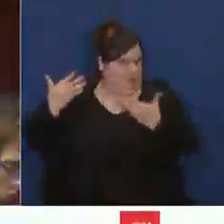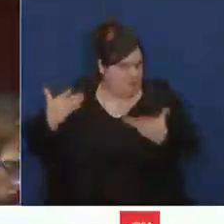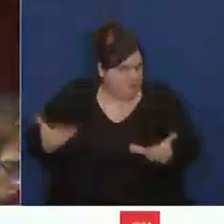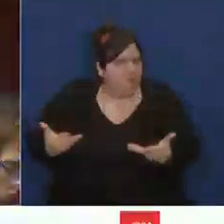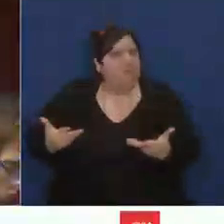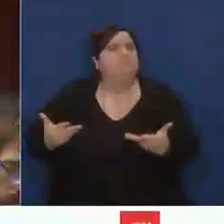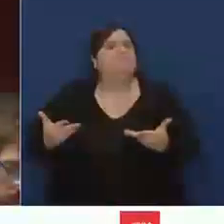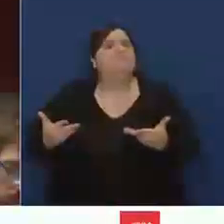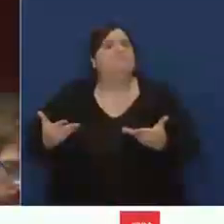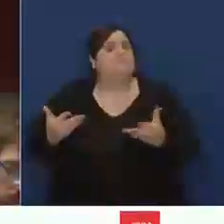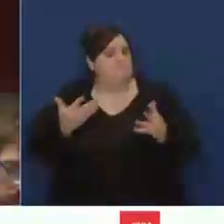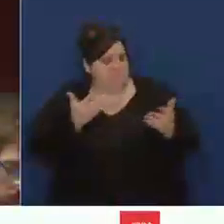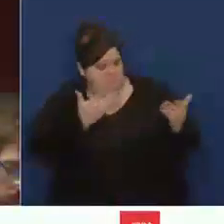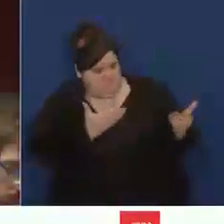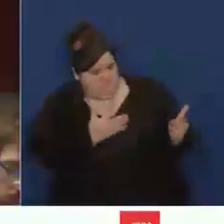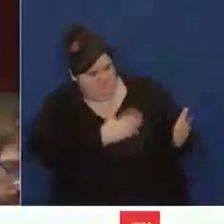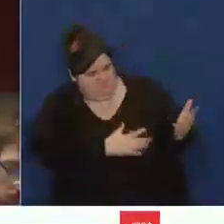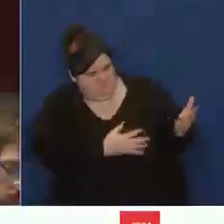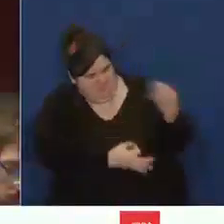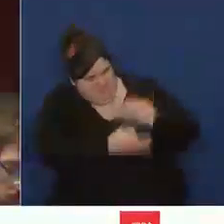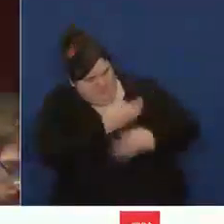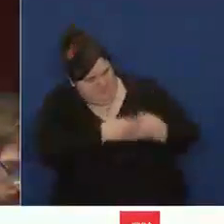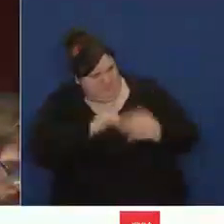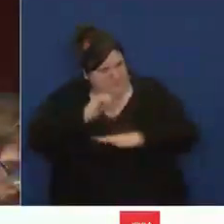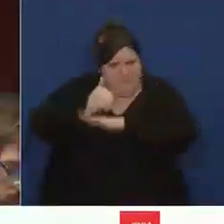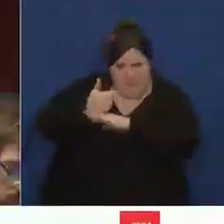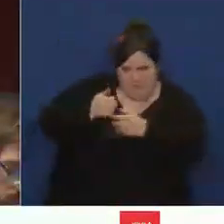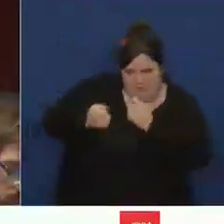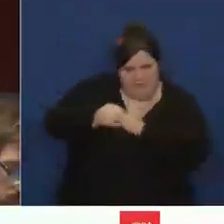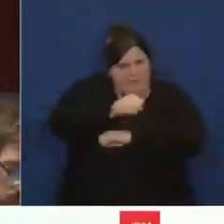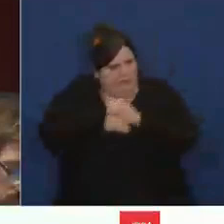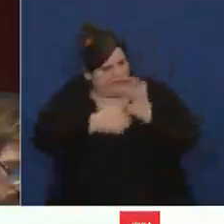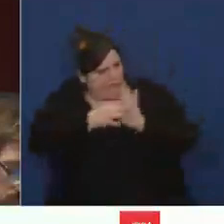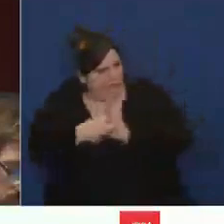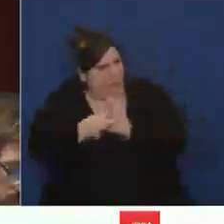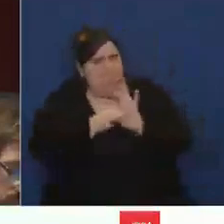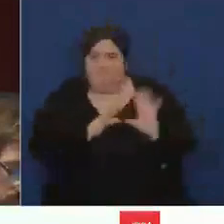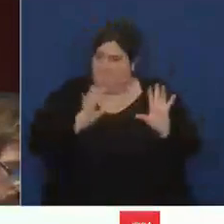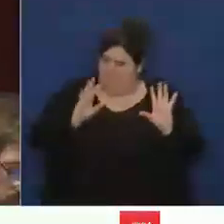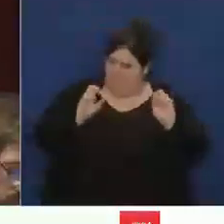ce que vous avez indiqué en termes de gouvernance, l'importance du travail